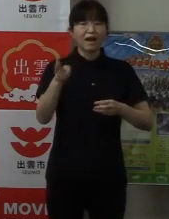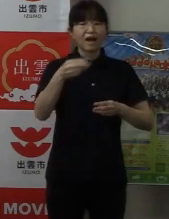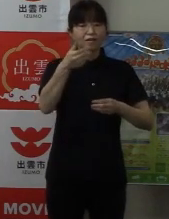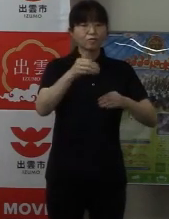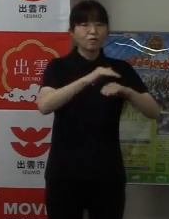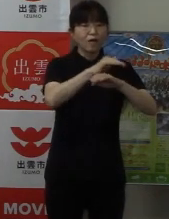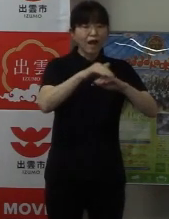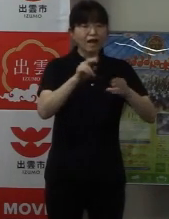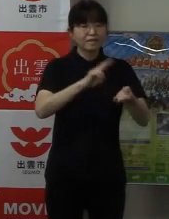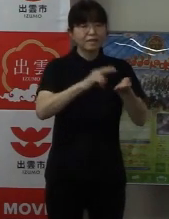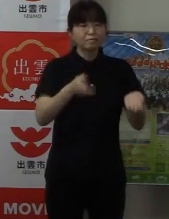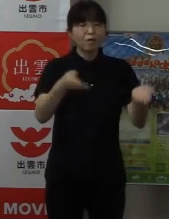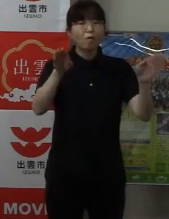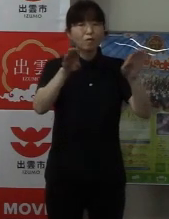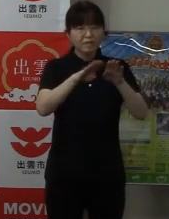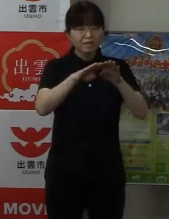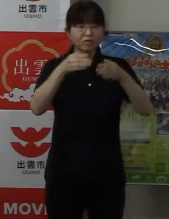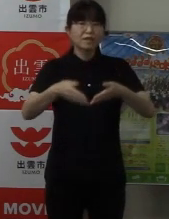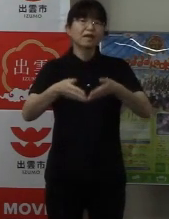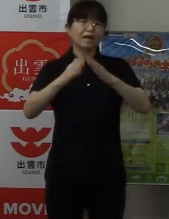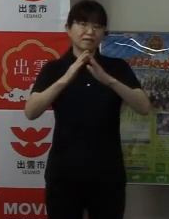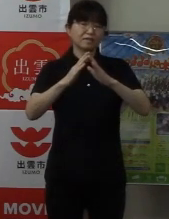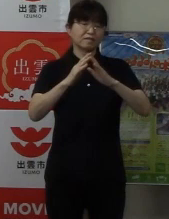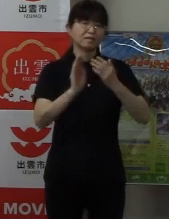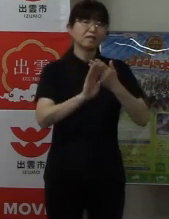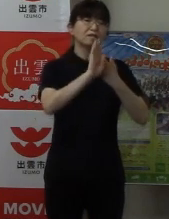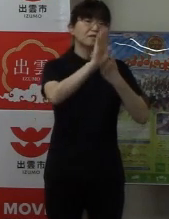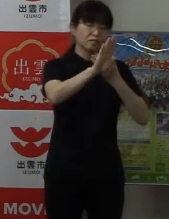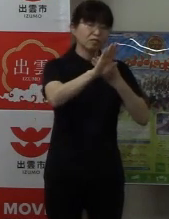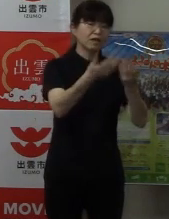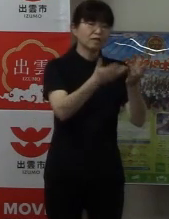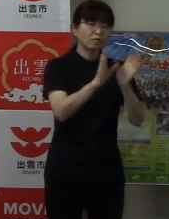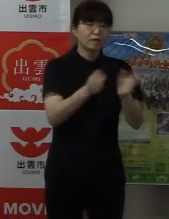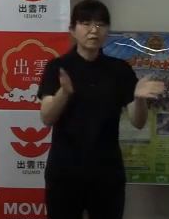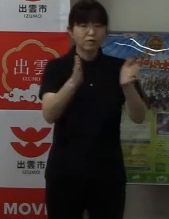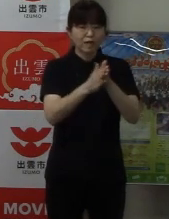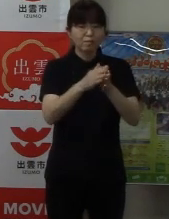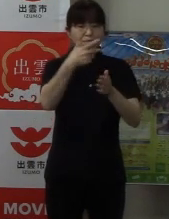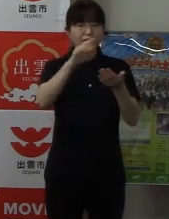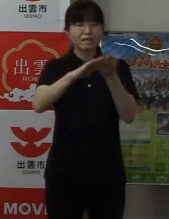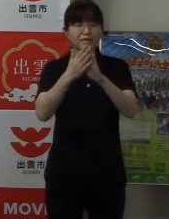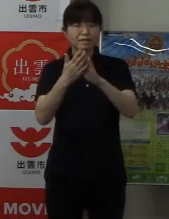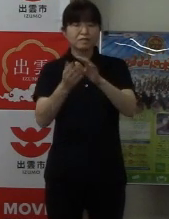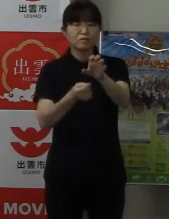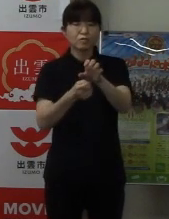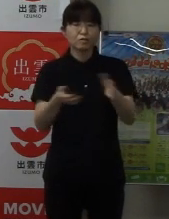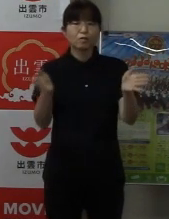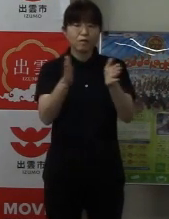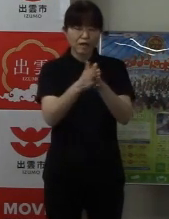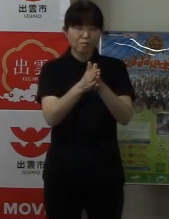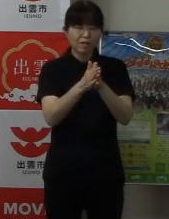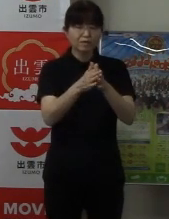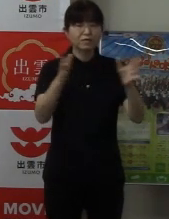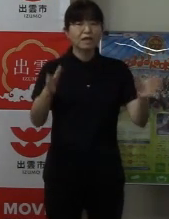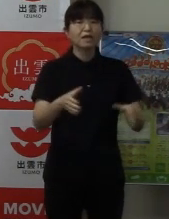後組合の合併、市町村合併によりまして現在出雲市立総合医療センターとなっておりますが、